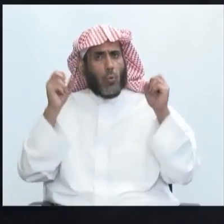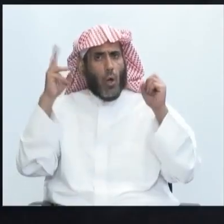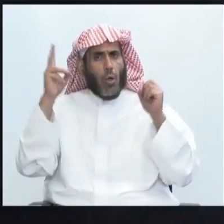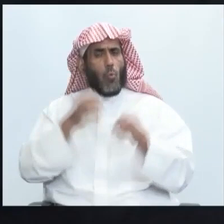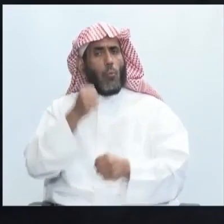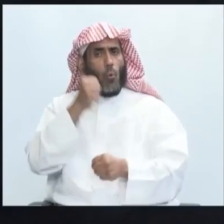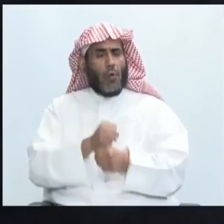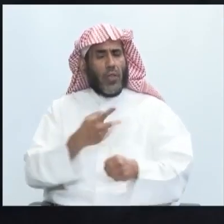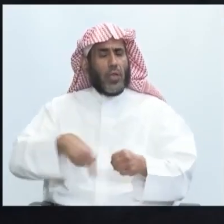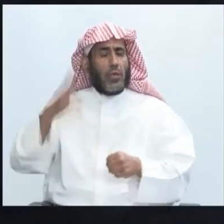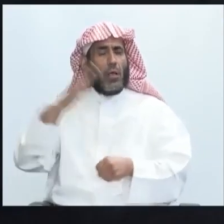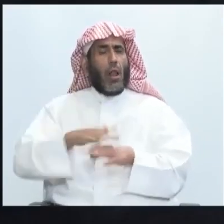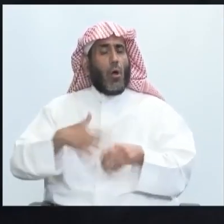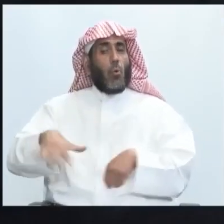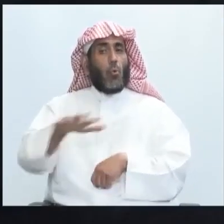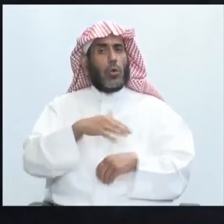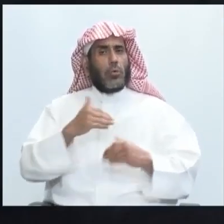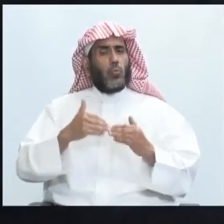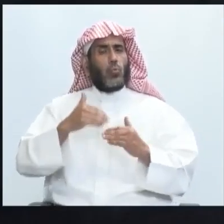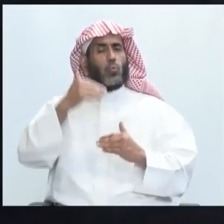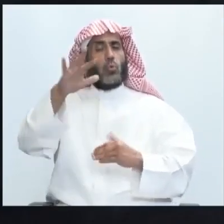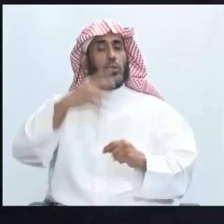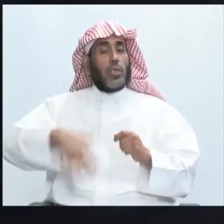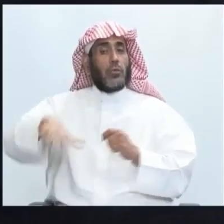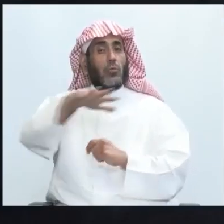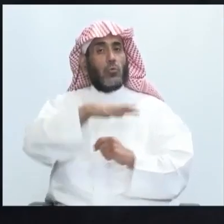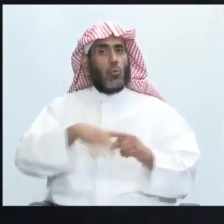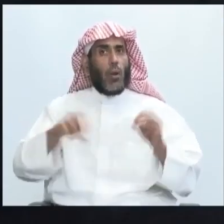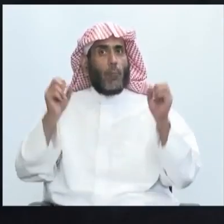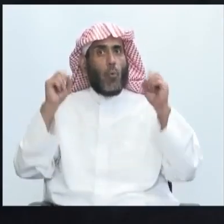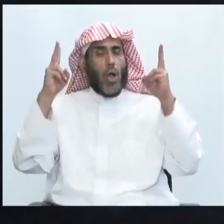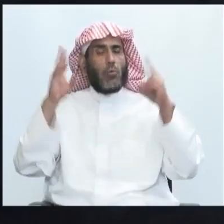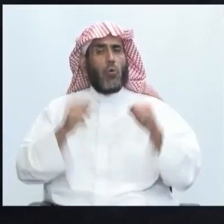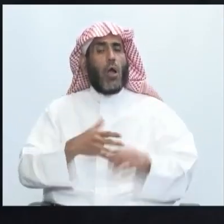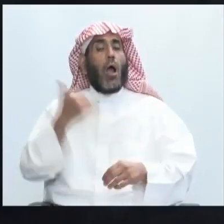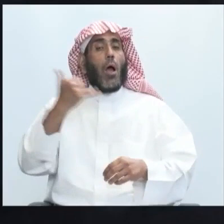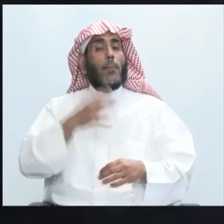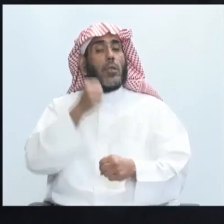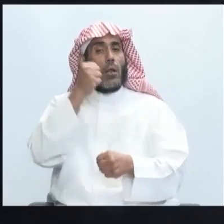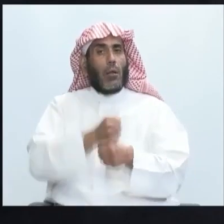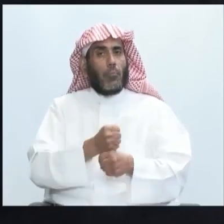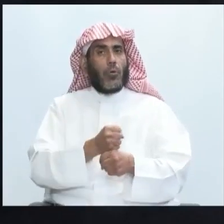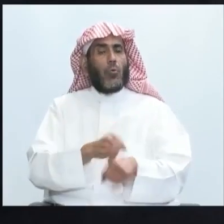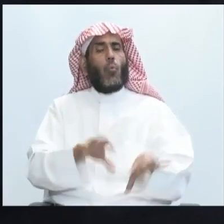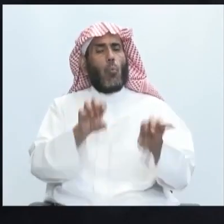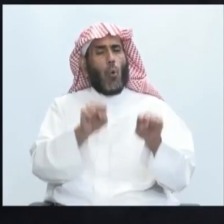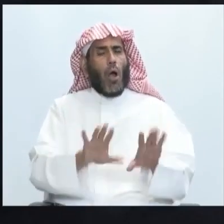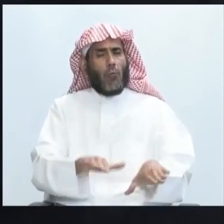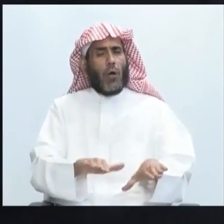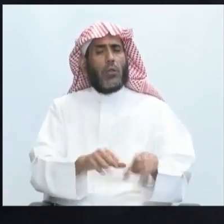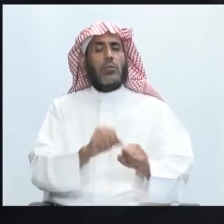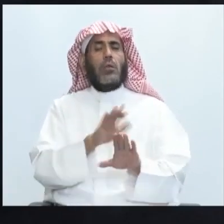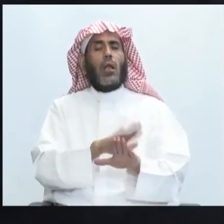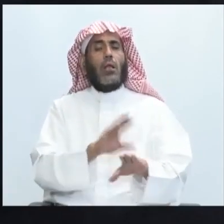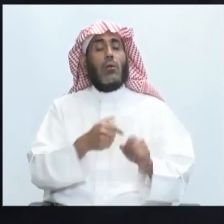حافظا على وطنه هنا تزدهر ازدهار الدول في ظل وعي المواطن باهميه الامن والمحافظه عليه باهميه الامن والمحافظه عليه